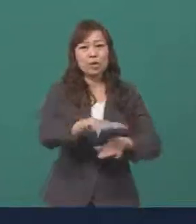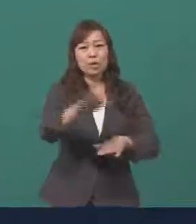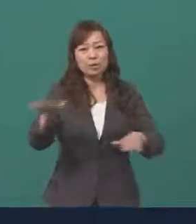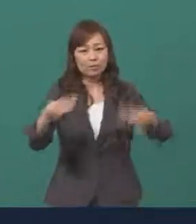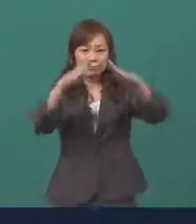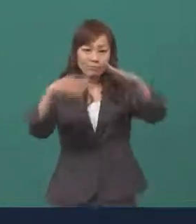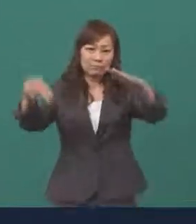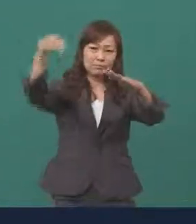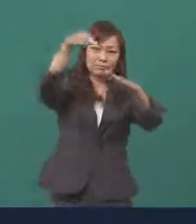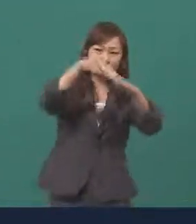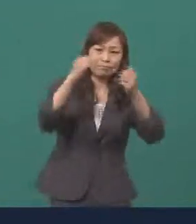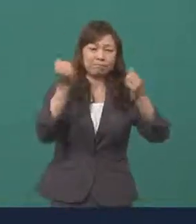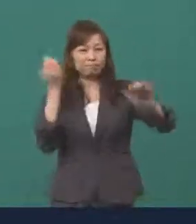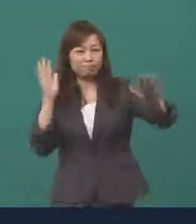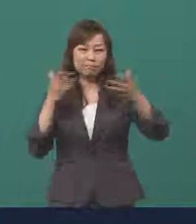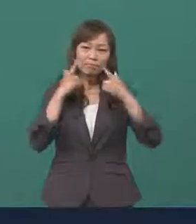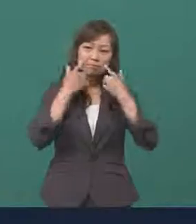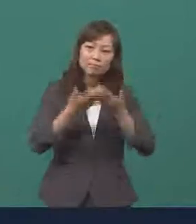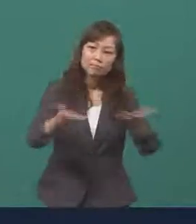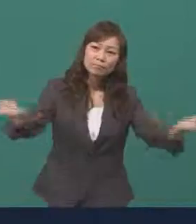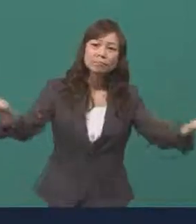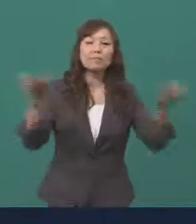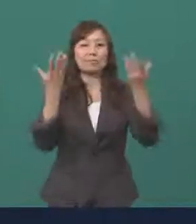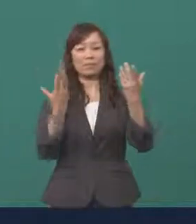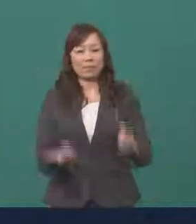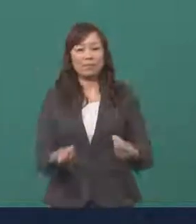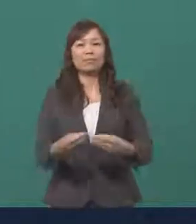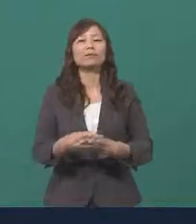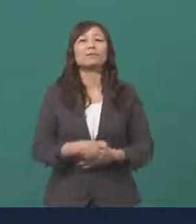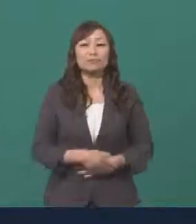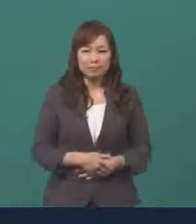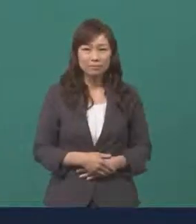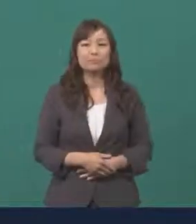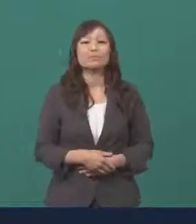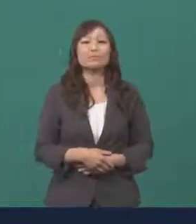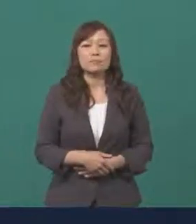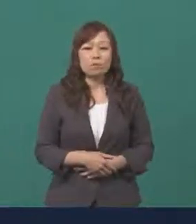舞伎の衣装をまとった子どもたちが演技を披露しました。